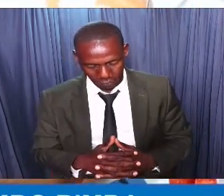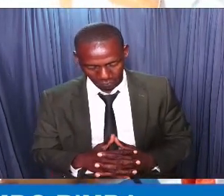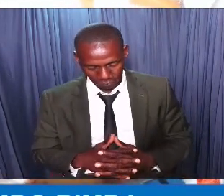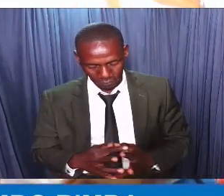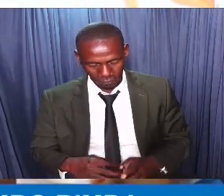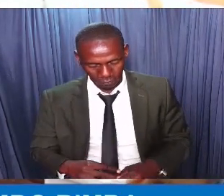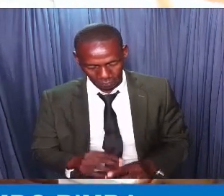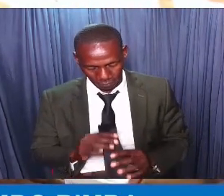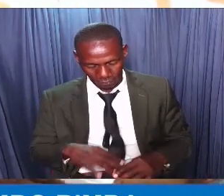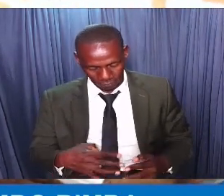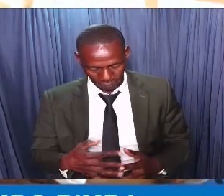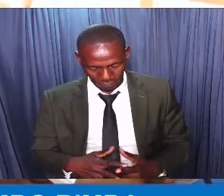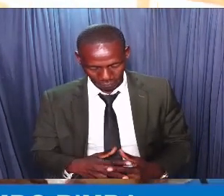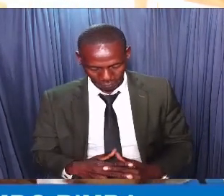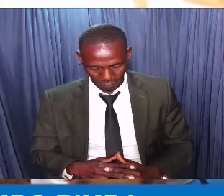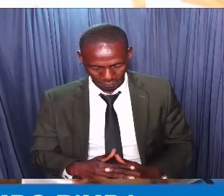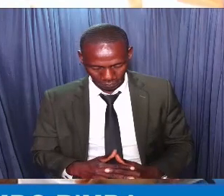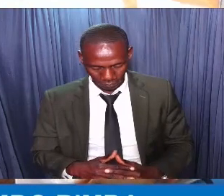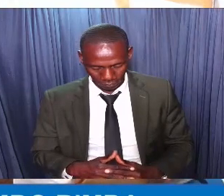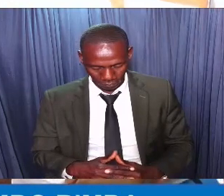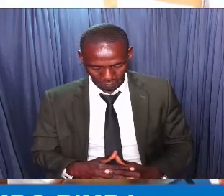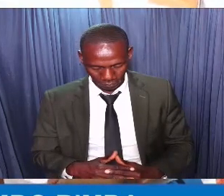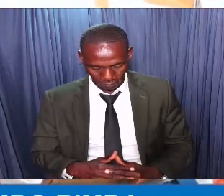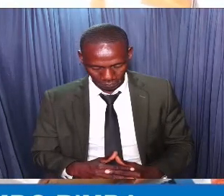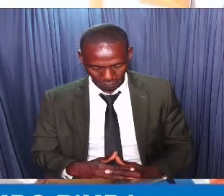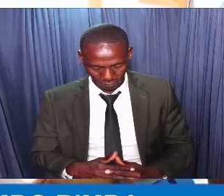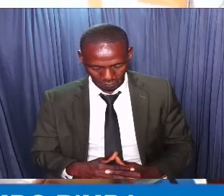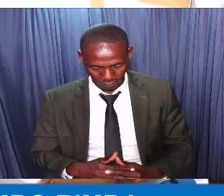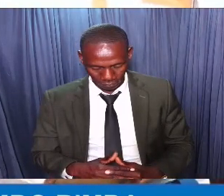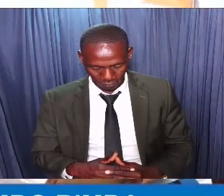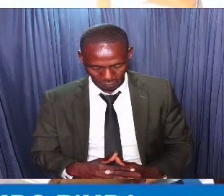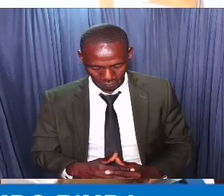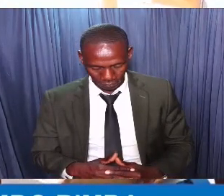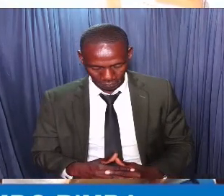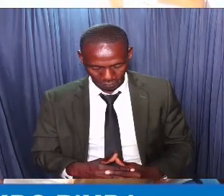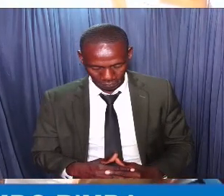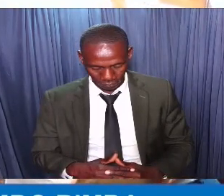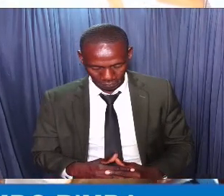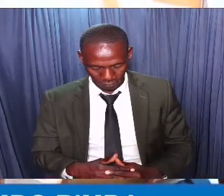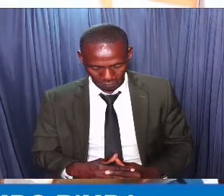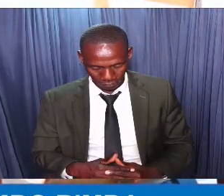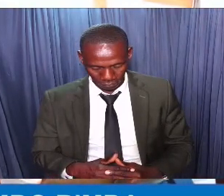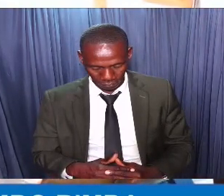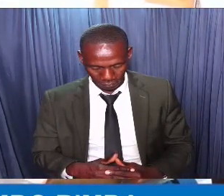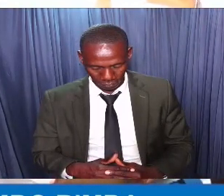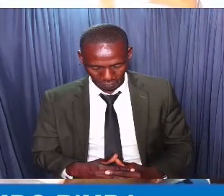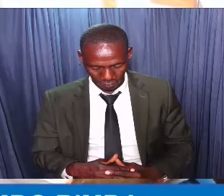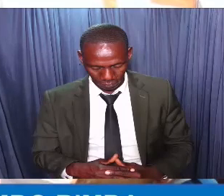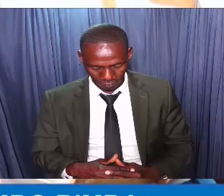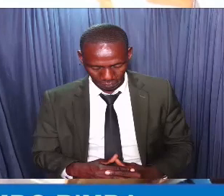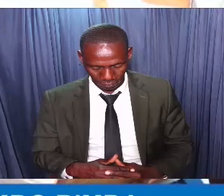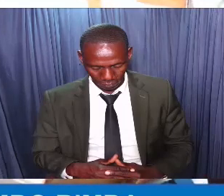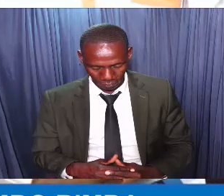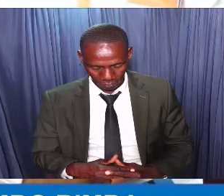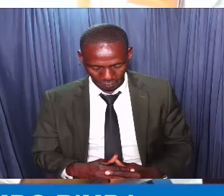Bwana chini ya jua watu ulio wakomboa kwa damu ya Yesu. Leo shetani amewanasa duniani.